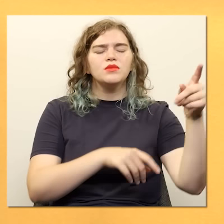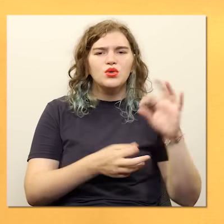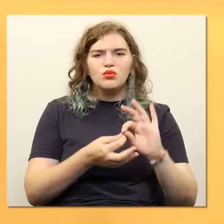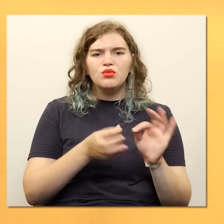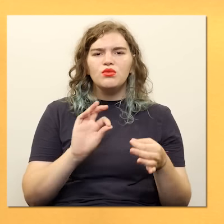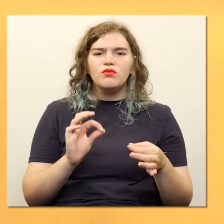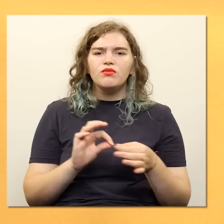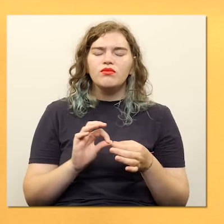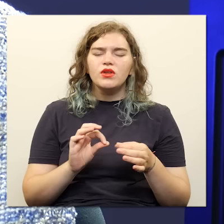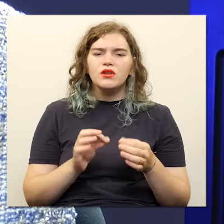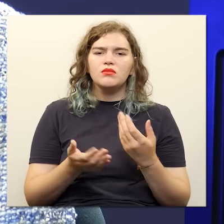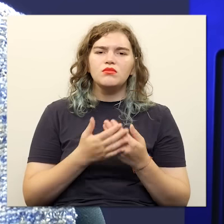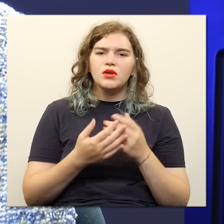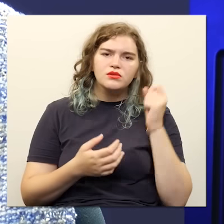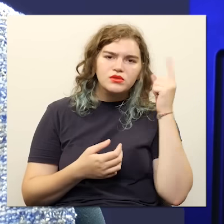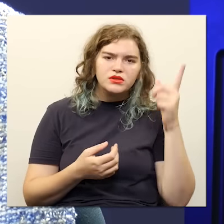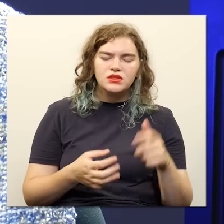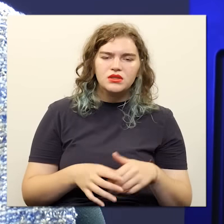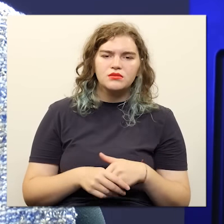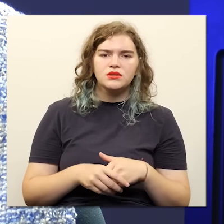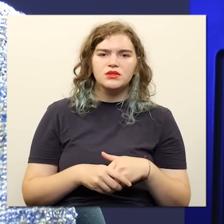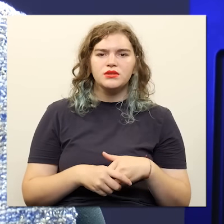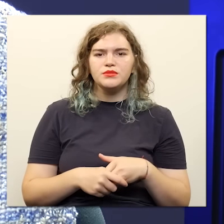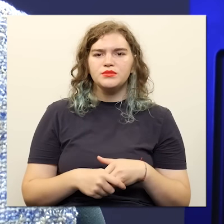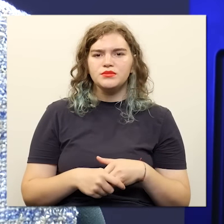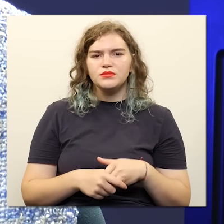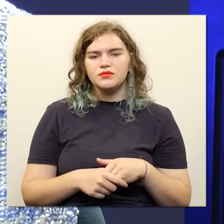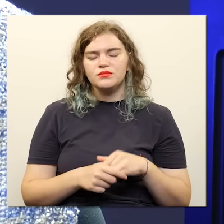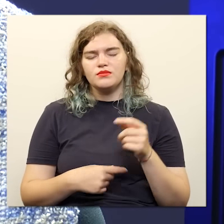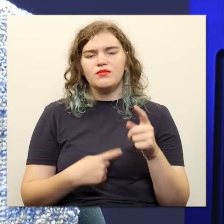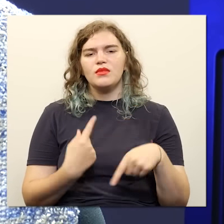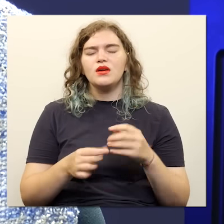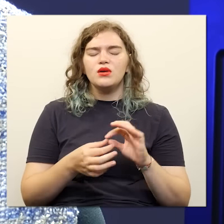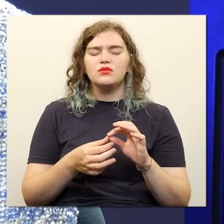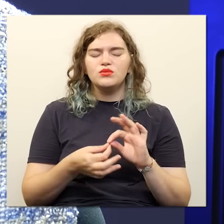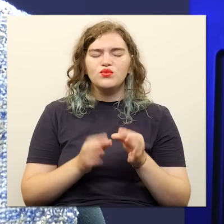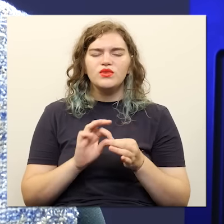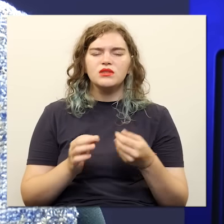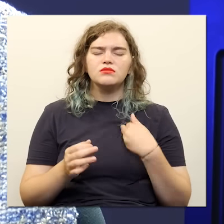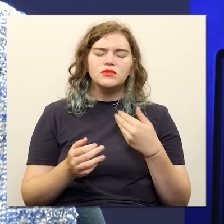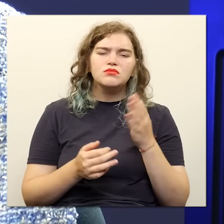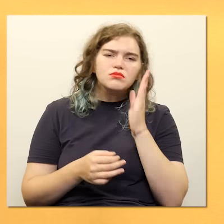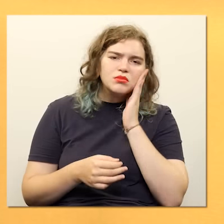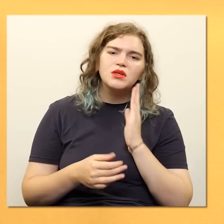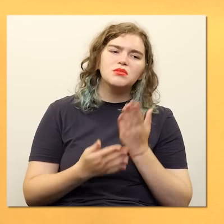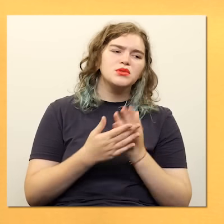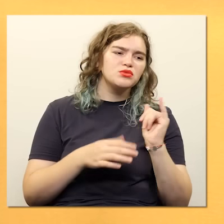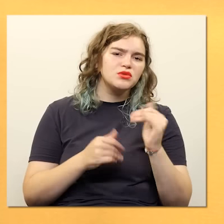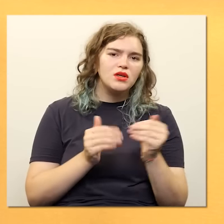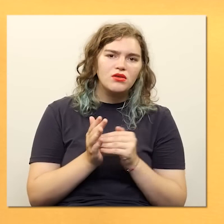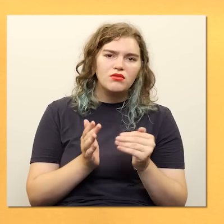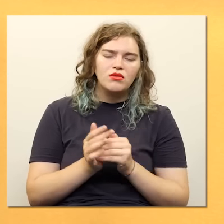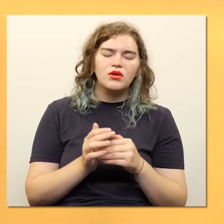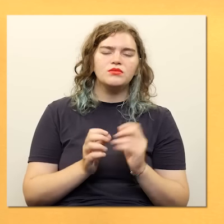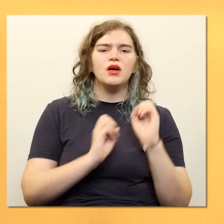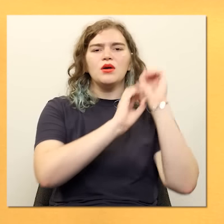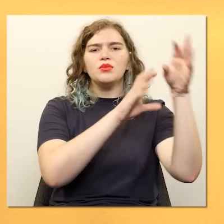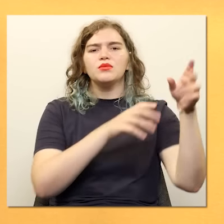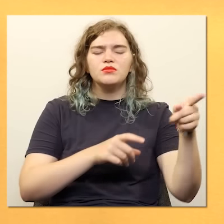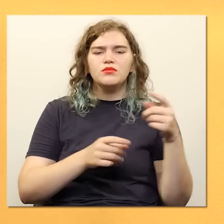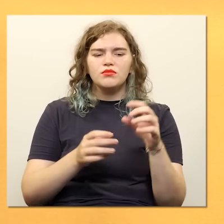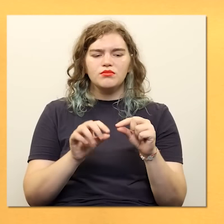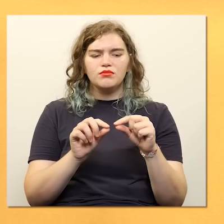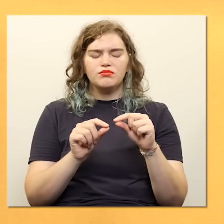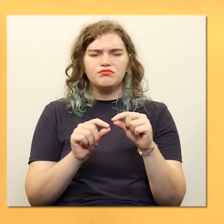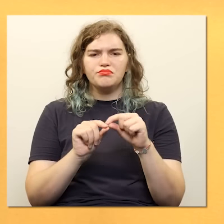pe rudă cuvinte înțelepte. Și cuvinte de mângăiere. Și-o mai pus pe